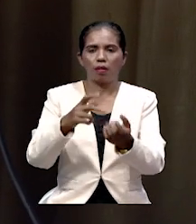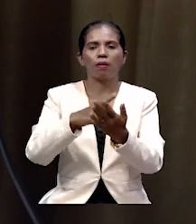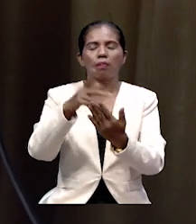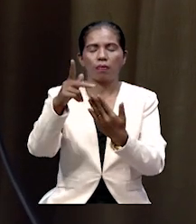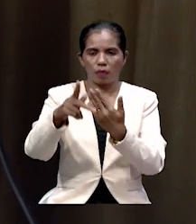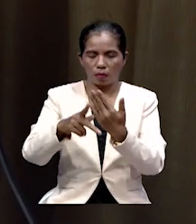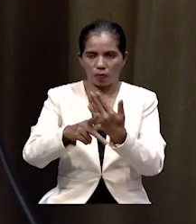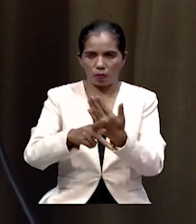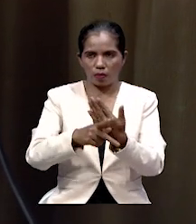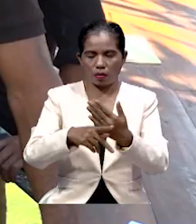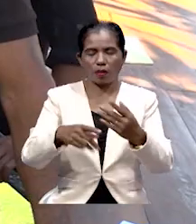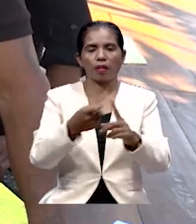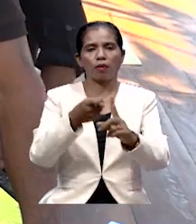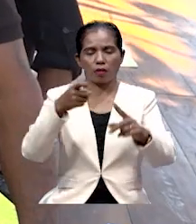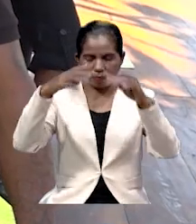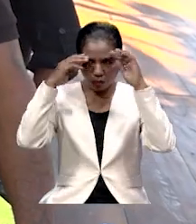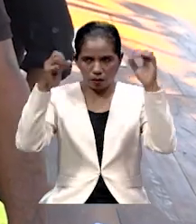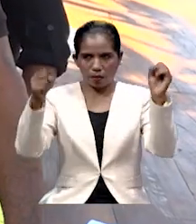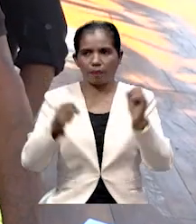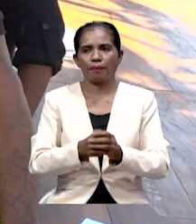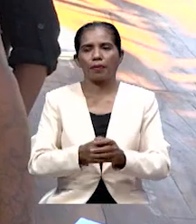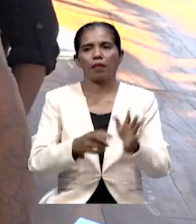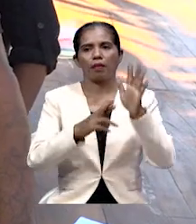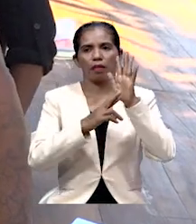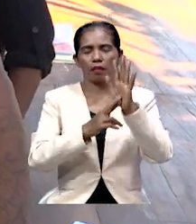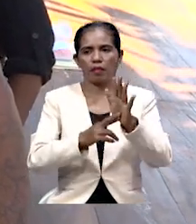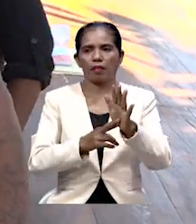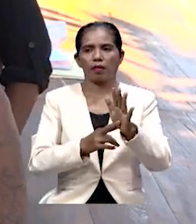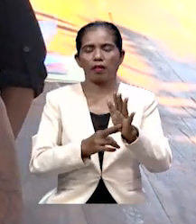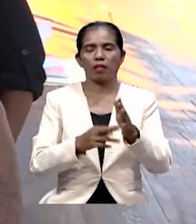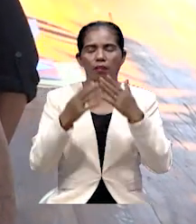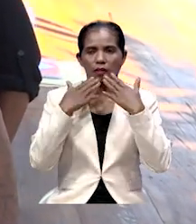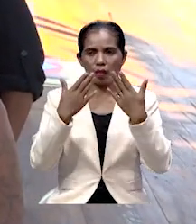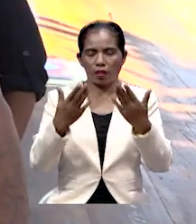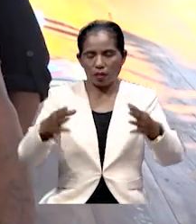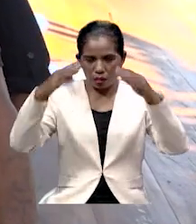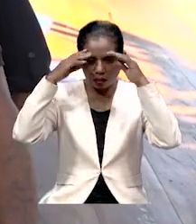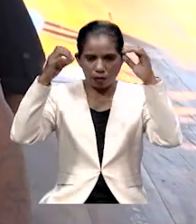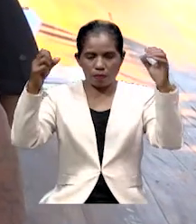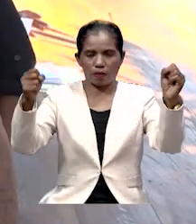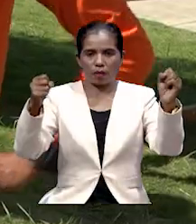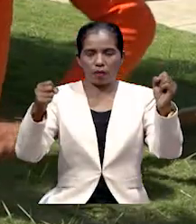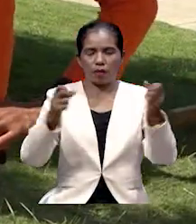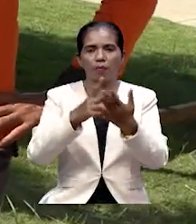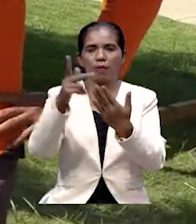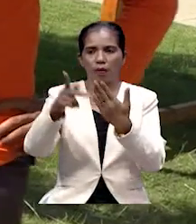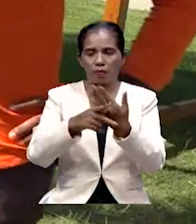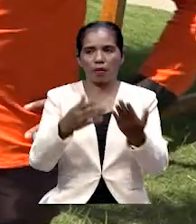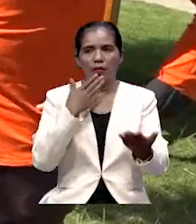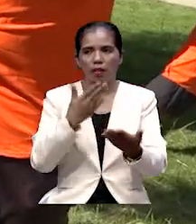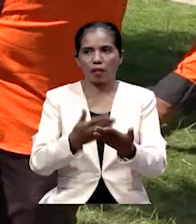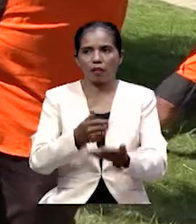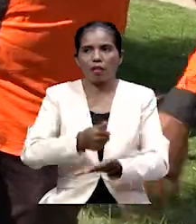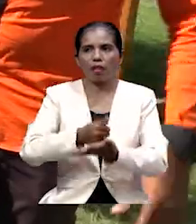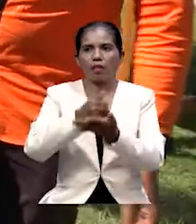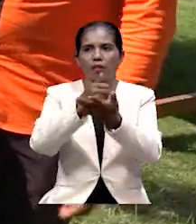e inisiativa presidente niang nea. Representante negociante Aileba agradece tebes ba Presidente República nia programa ne, tamba